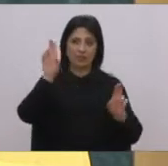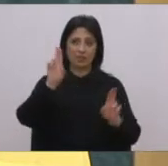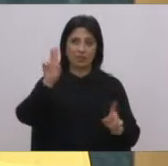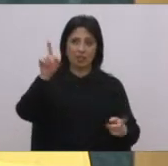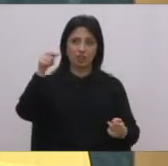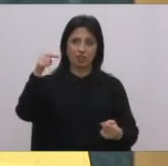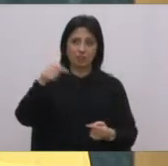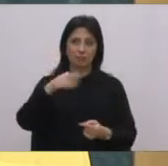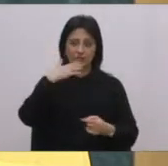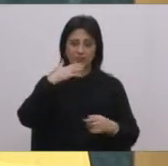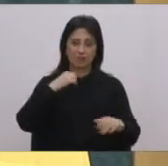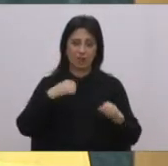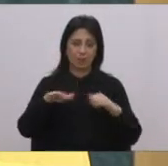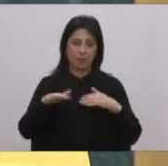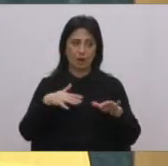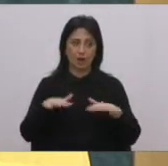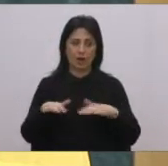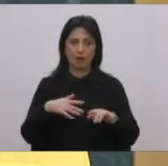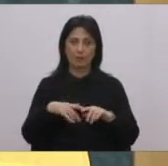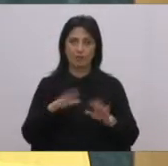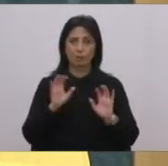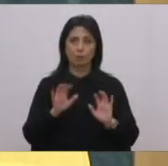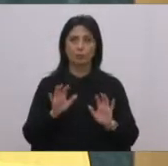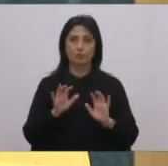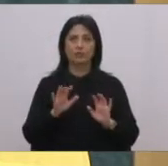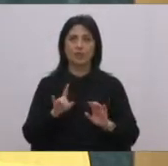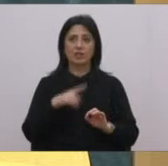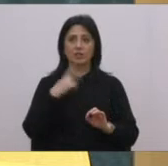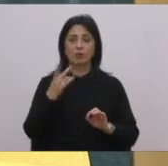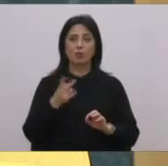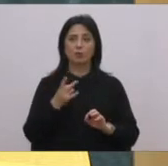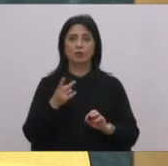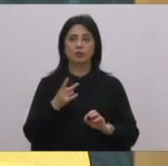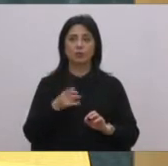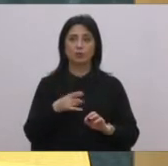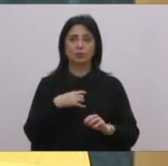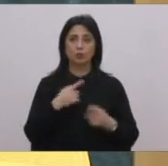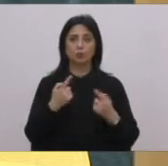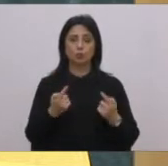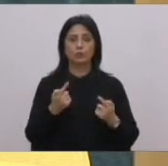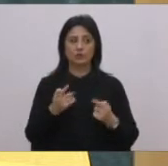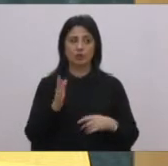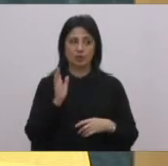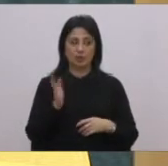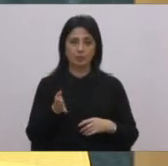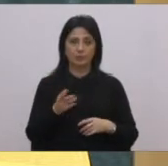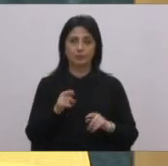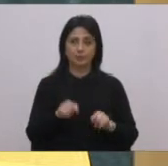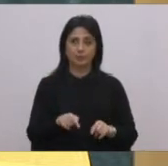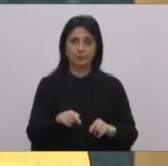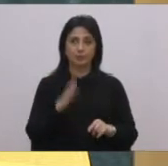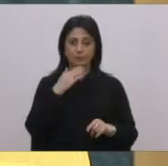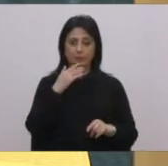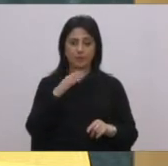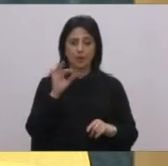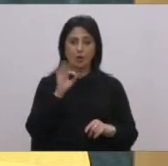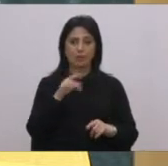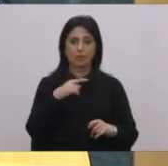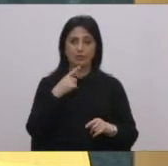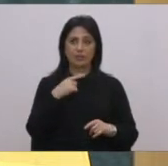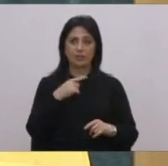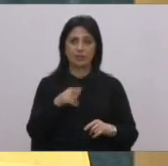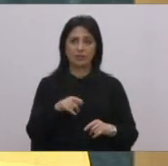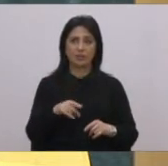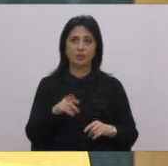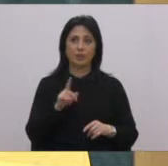შესაბამისი წყალმომარაგებით უზრუნველყოფილი, რაც რა თქმა უნდა უმნიშვნელოვანესი იქნება. აქვე როცა წყალმომარაგებაზე და